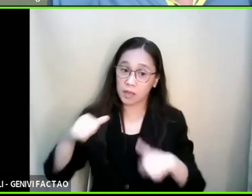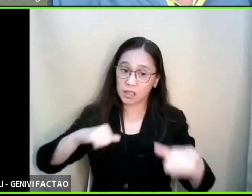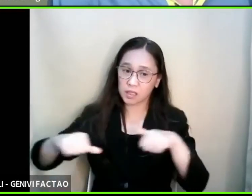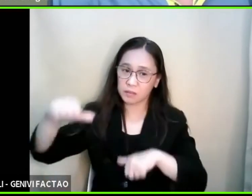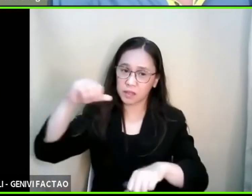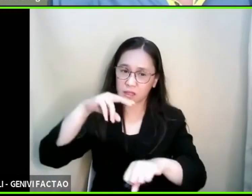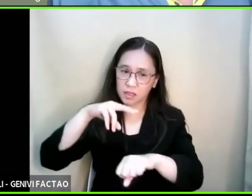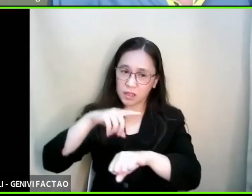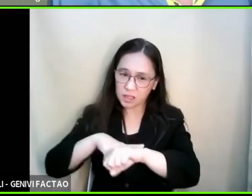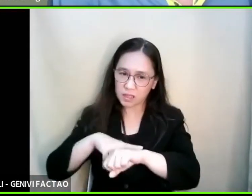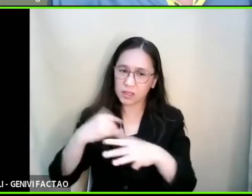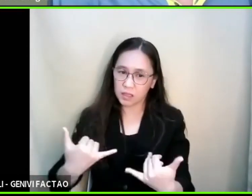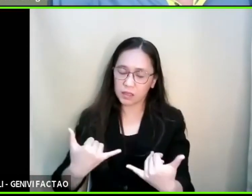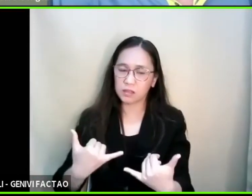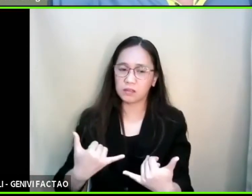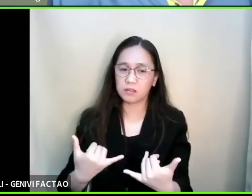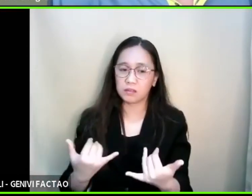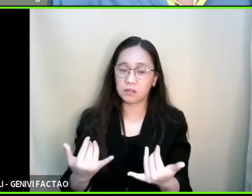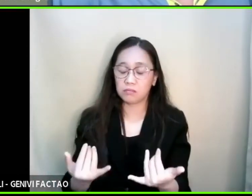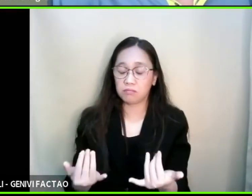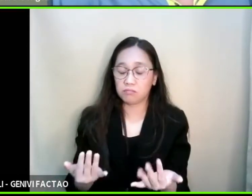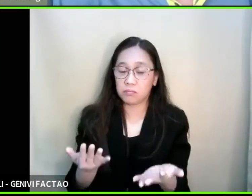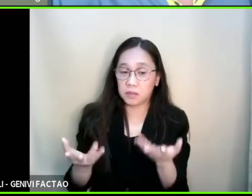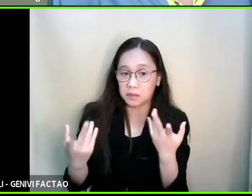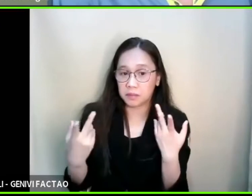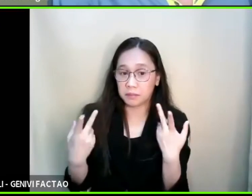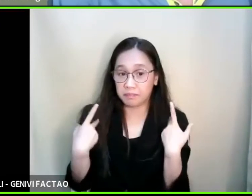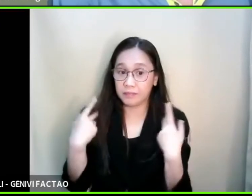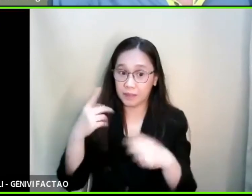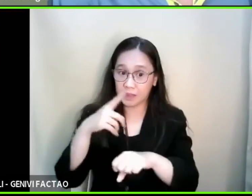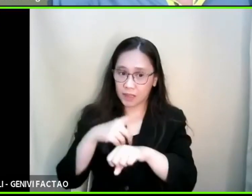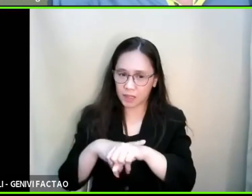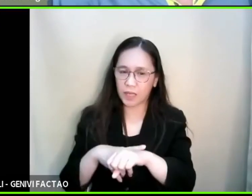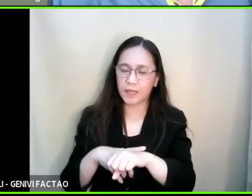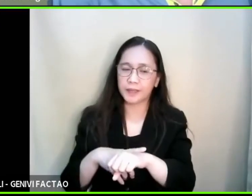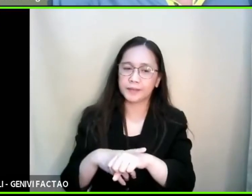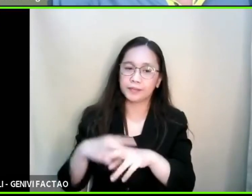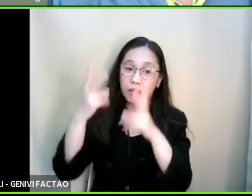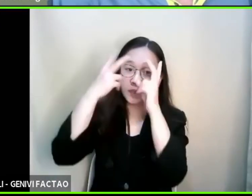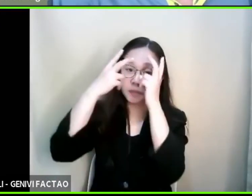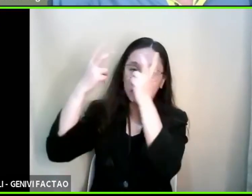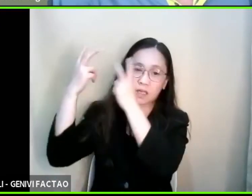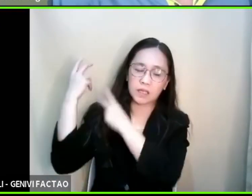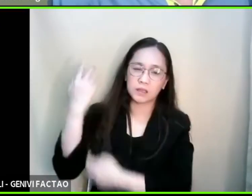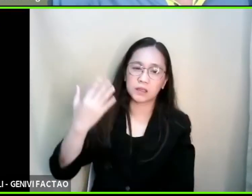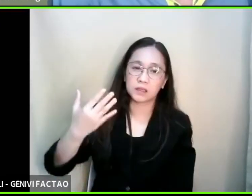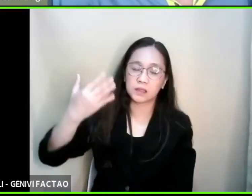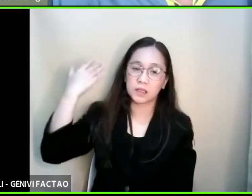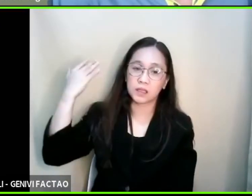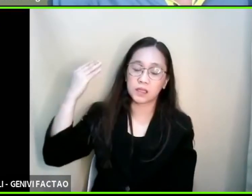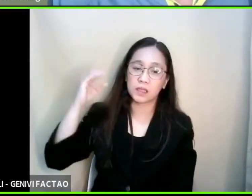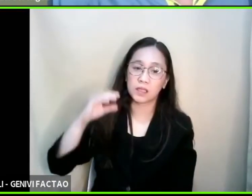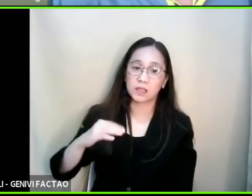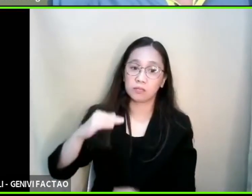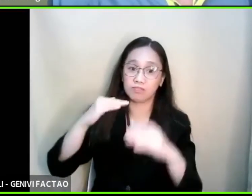no. Siguro, no, kung may mga panahon, no, kung balikan natin kanina, no, yung ladder na pinakita ni